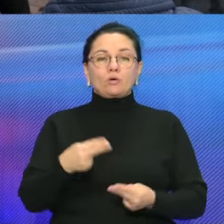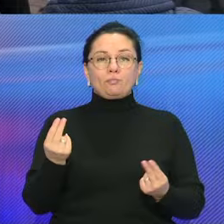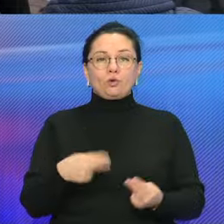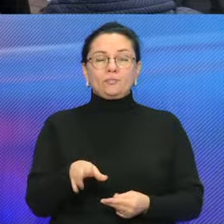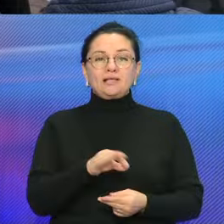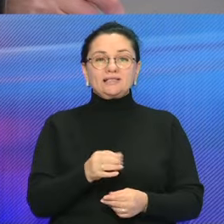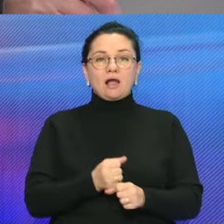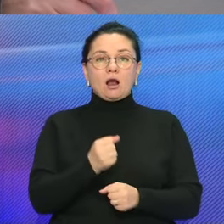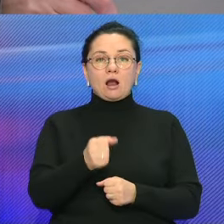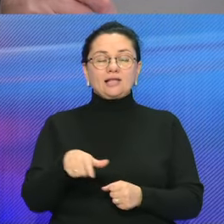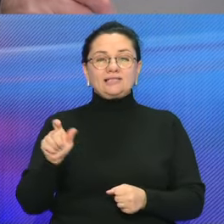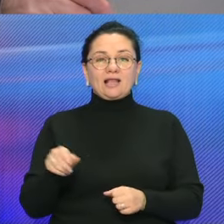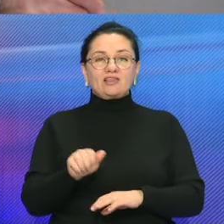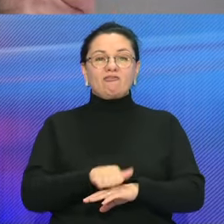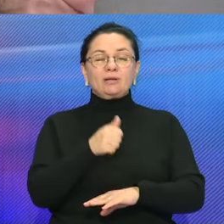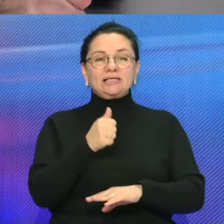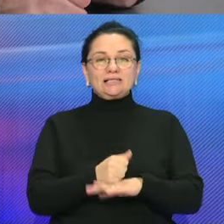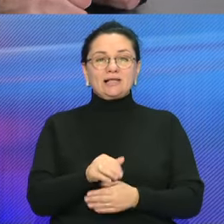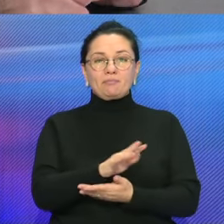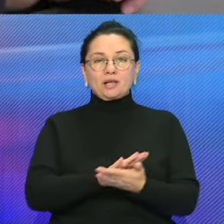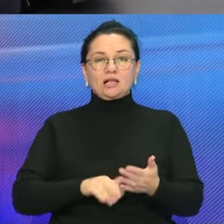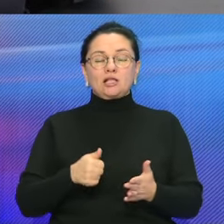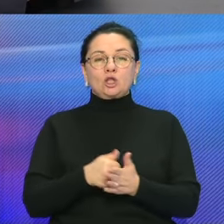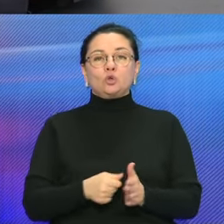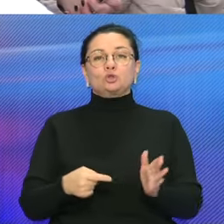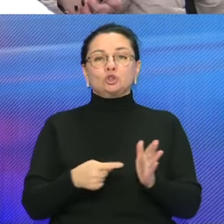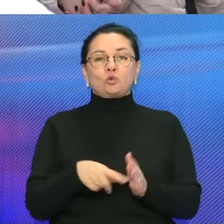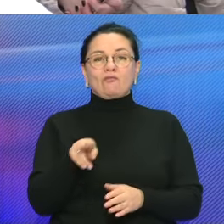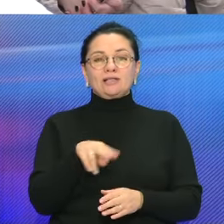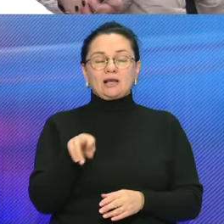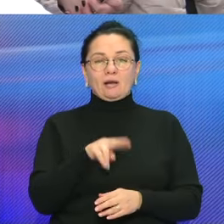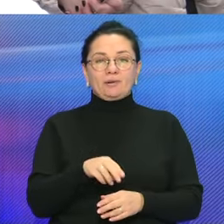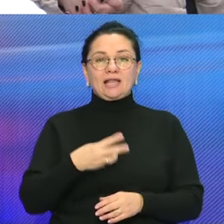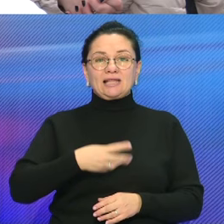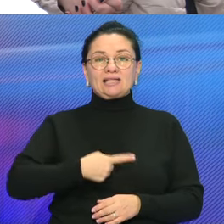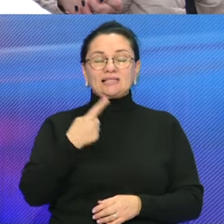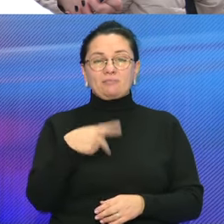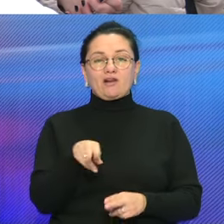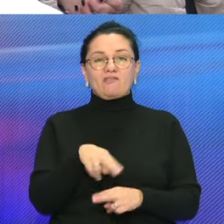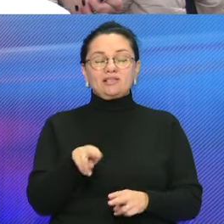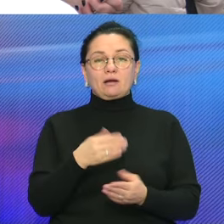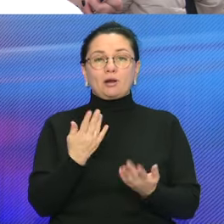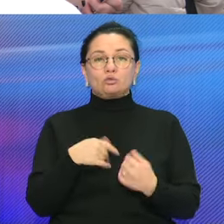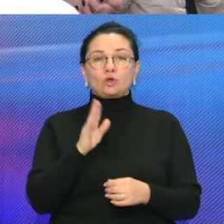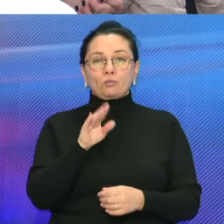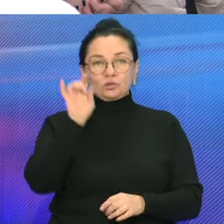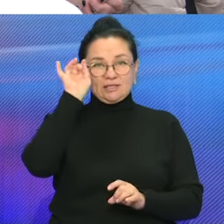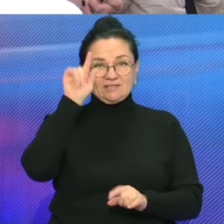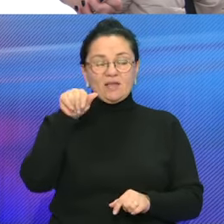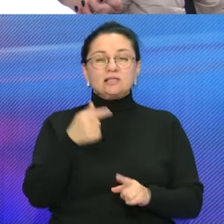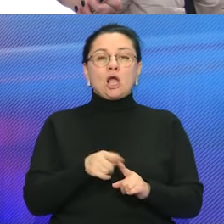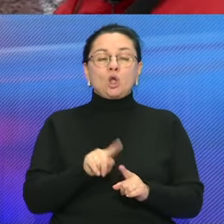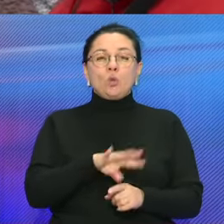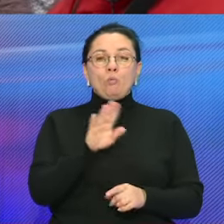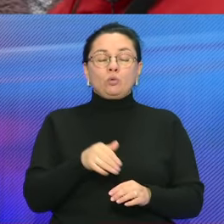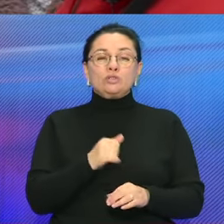вылучэнне кандыдатаў у прэзідэнты Беларусі працягнецца па 6 снежня. 31 снежня стане вядома, хто з прэтэндэнтаў